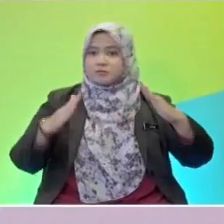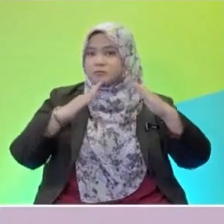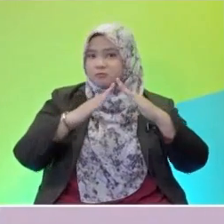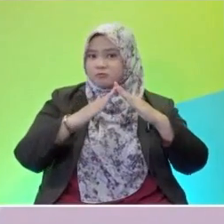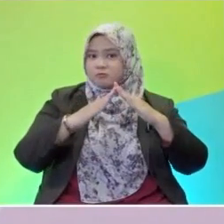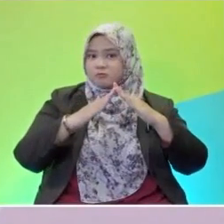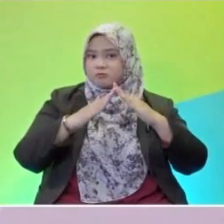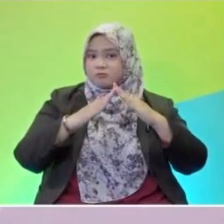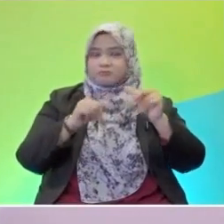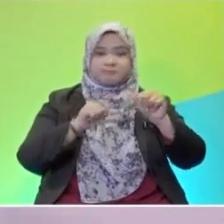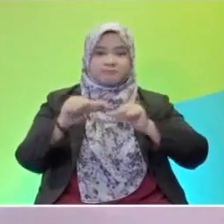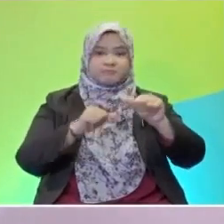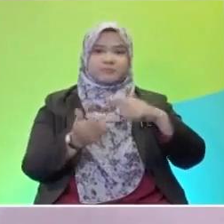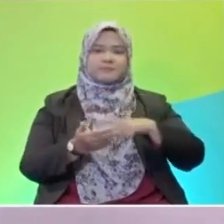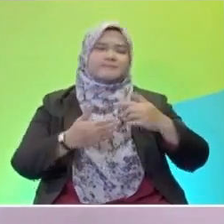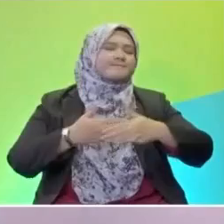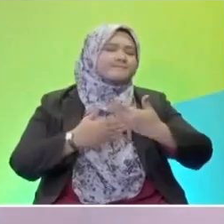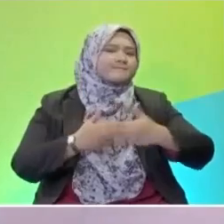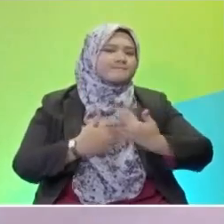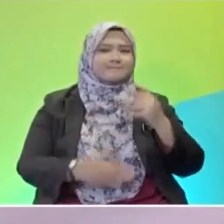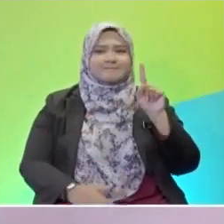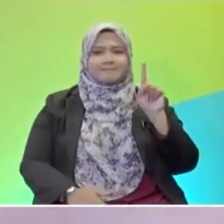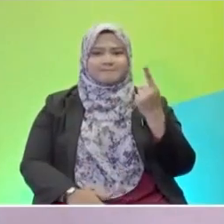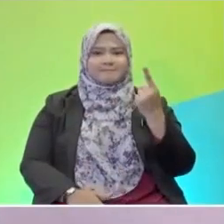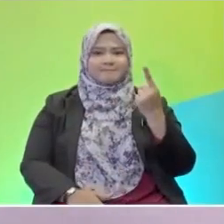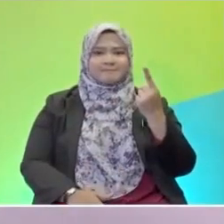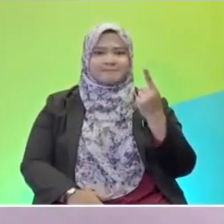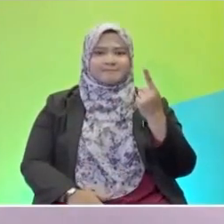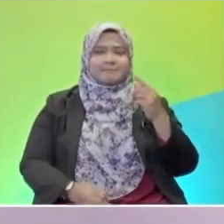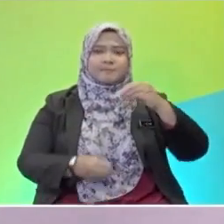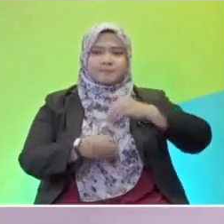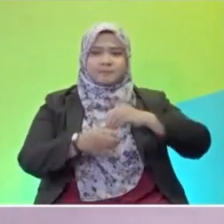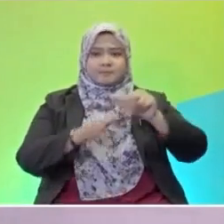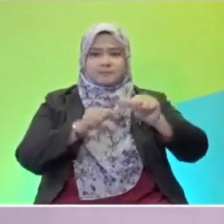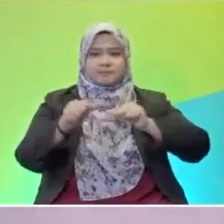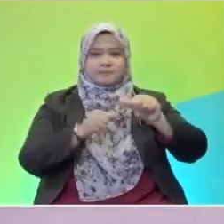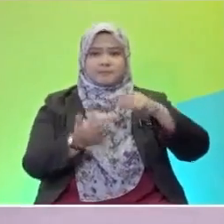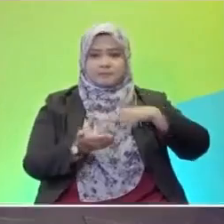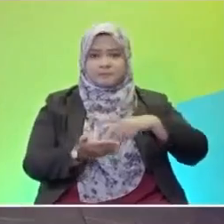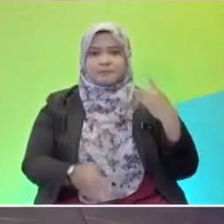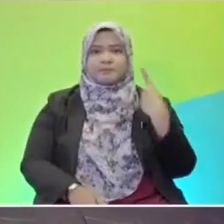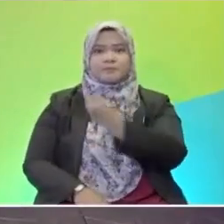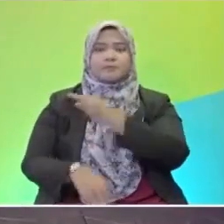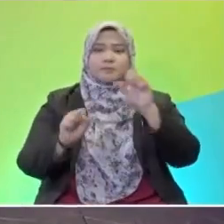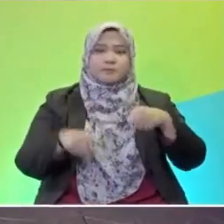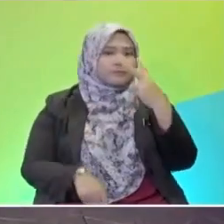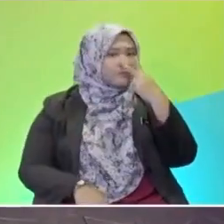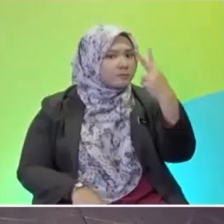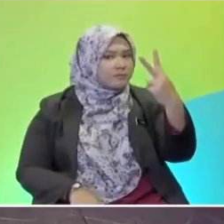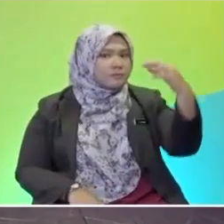activity ini dapatlah kita melakukan pembuktian bahwa cahaya itu benar-benar bergerak lurus